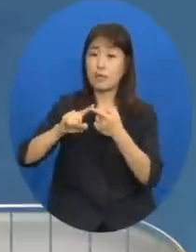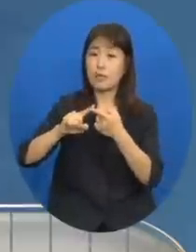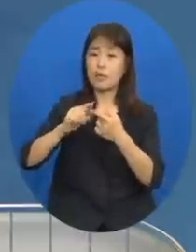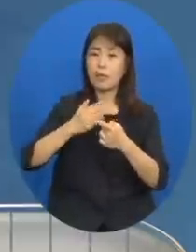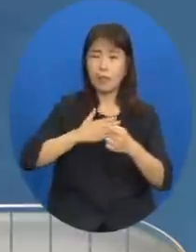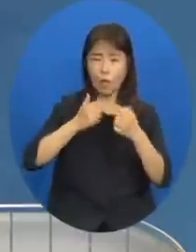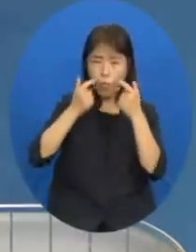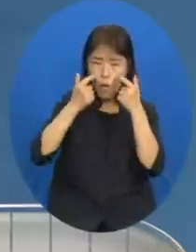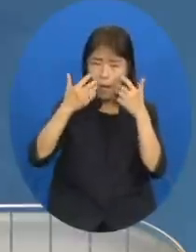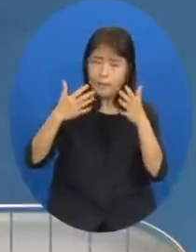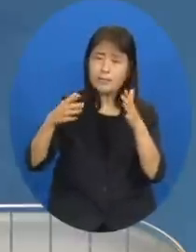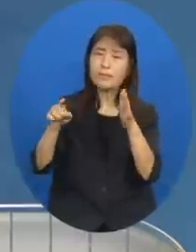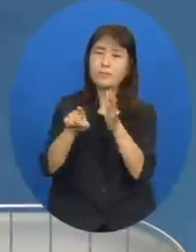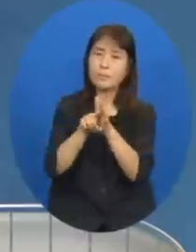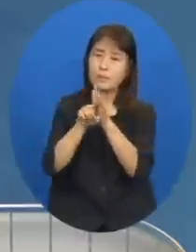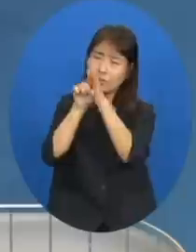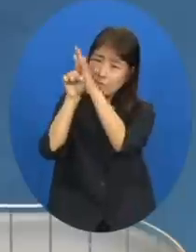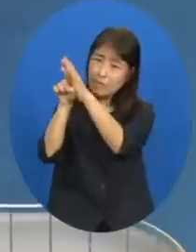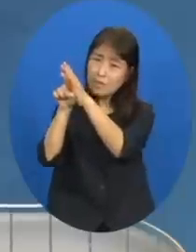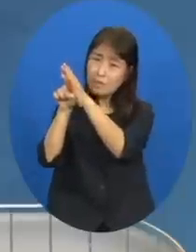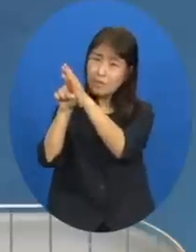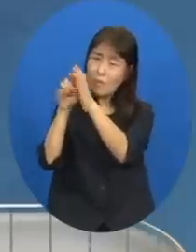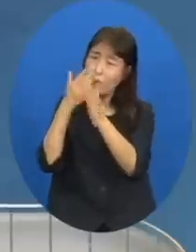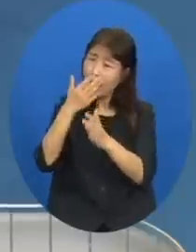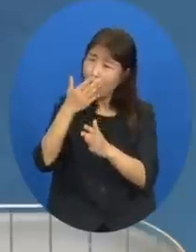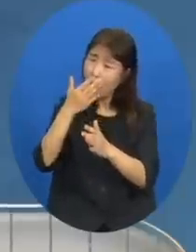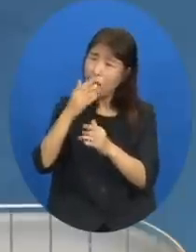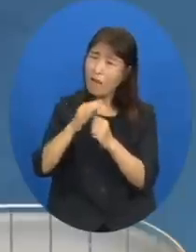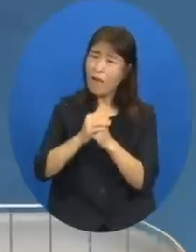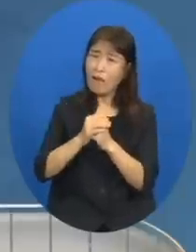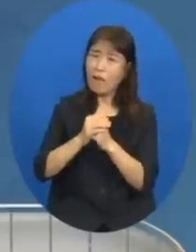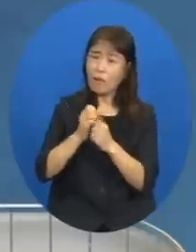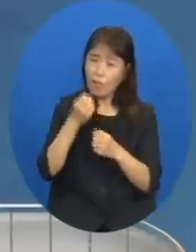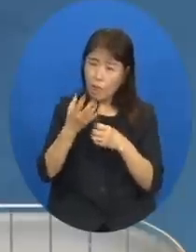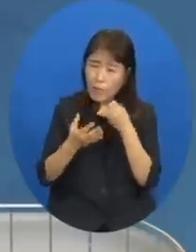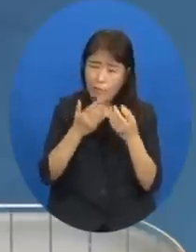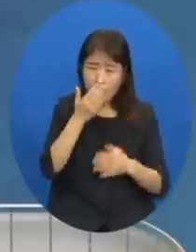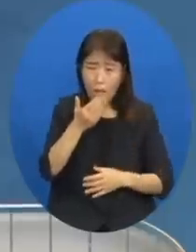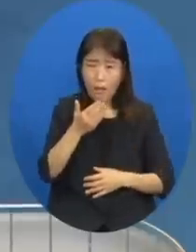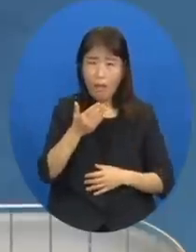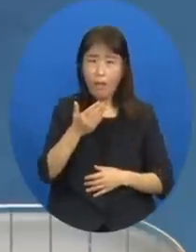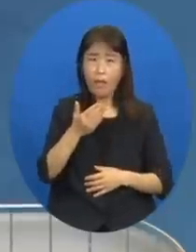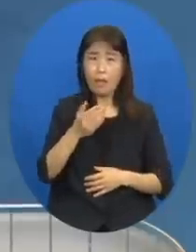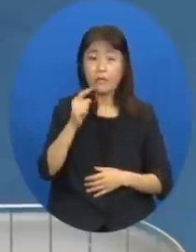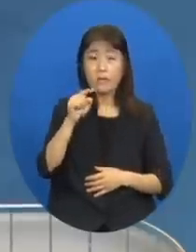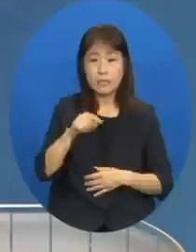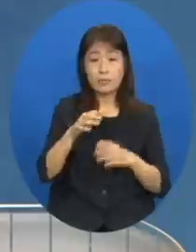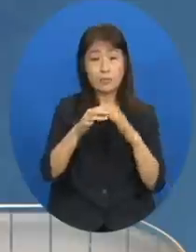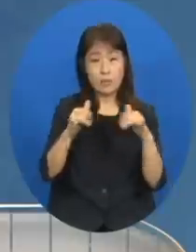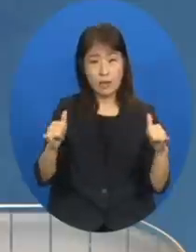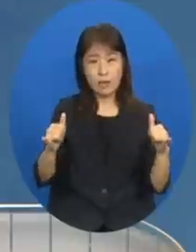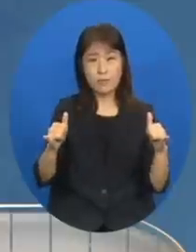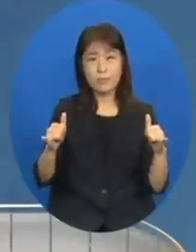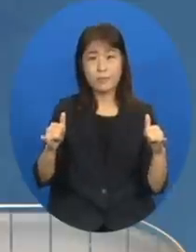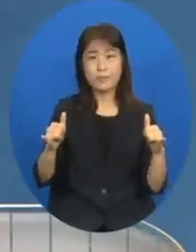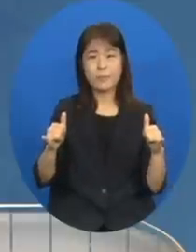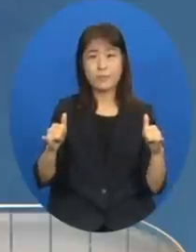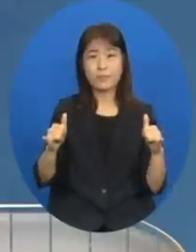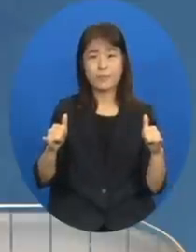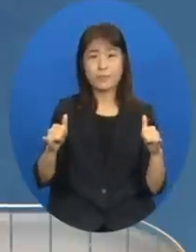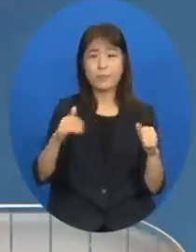분명하게 믿을 수 있을까 붙잡을 수 있을까 고백할 수 있을까 그런 사람은 하나님의